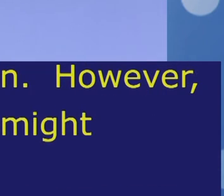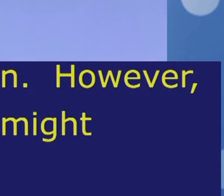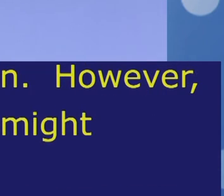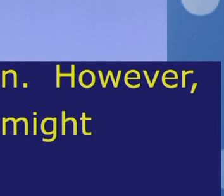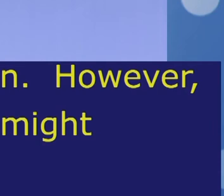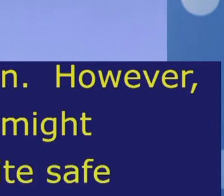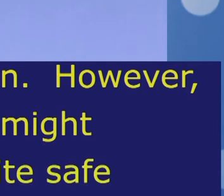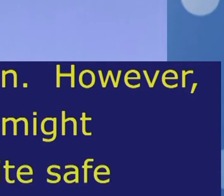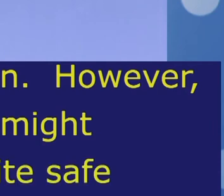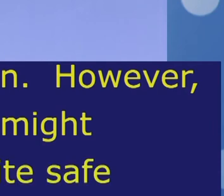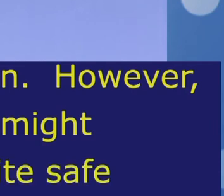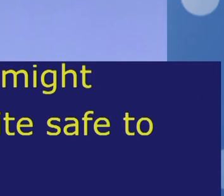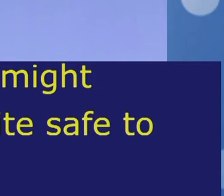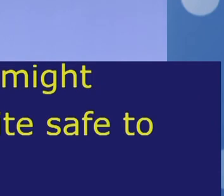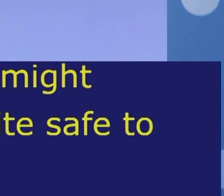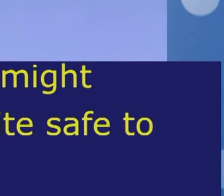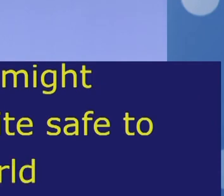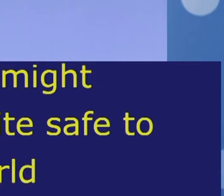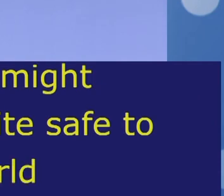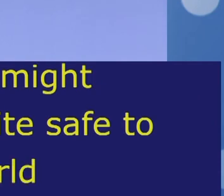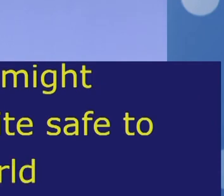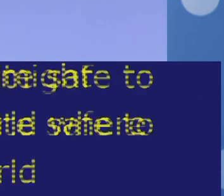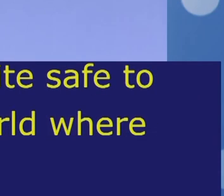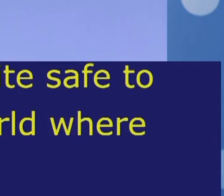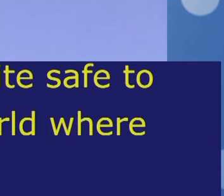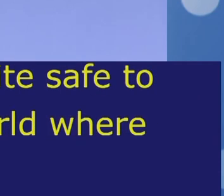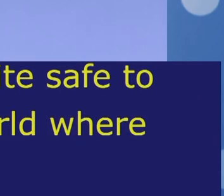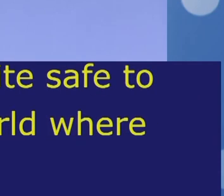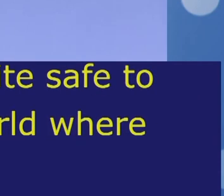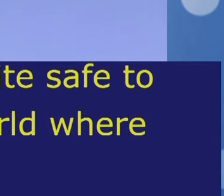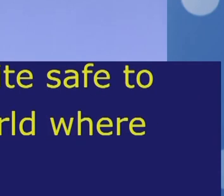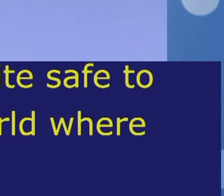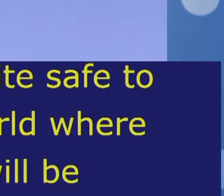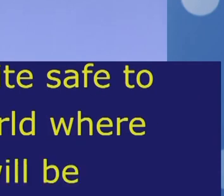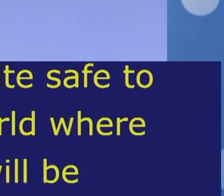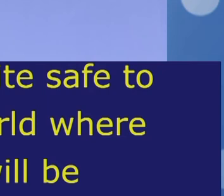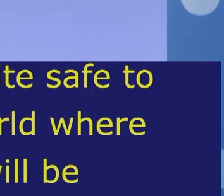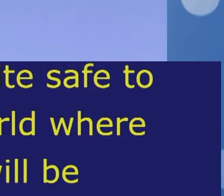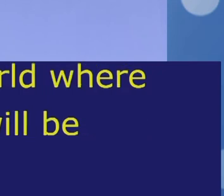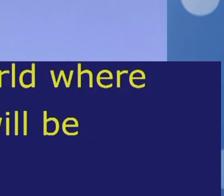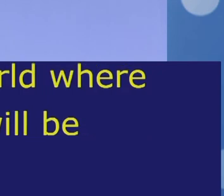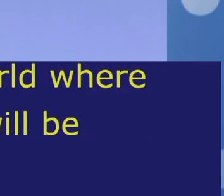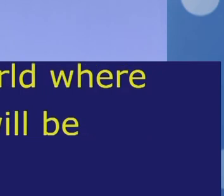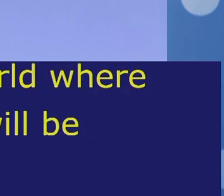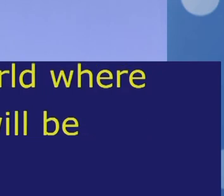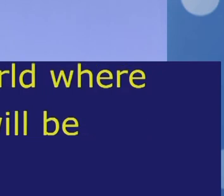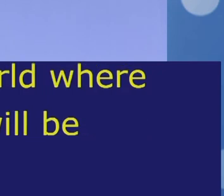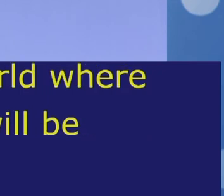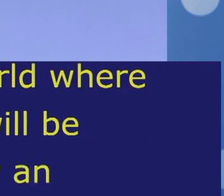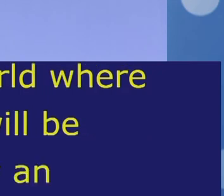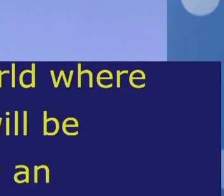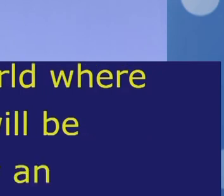c'est une entreprise technologique liée complètement à la numérisation. Et je remarque à quel point la technologie